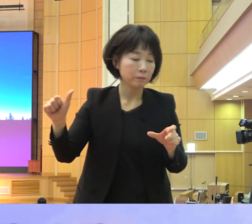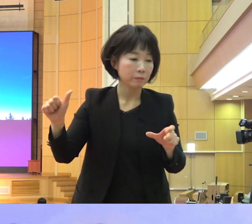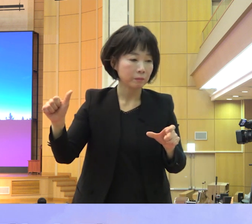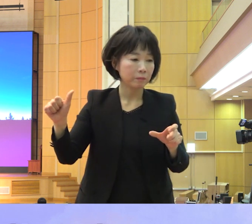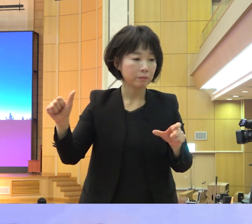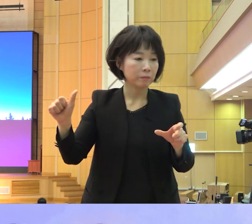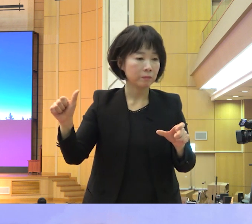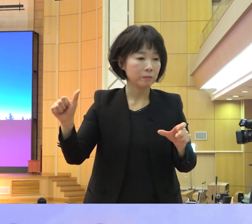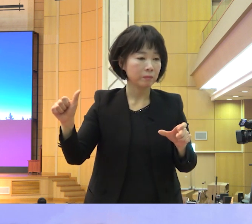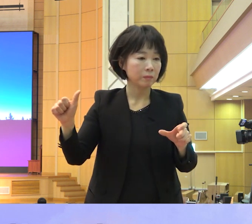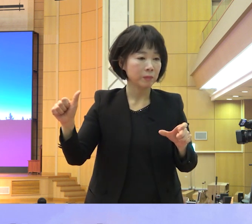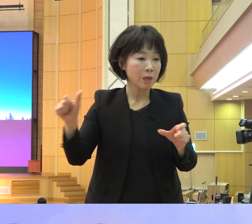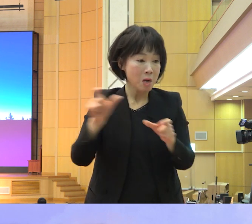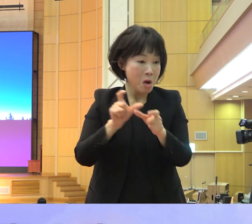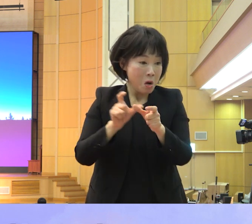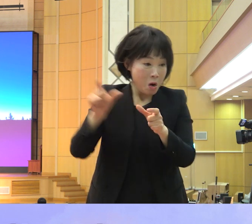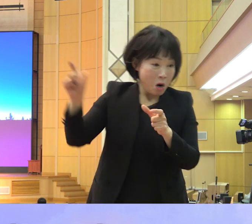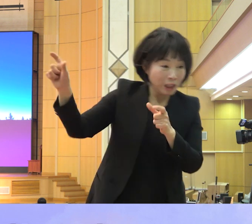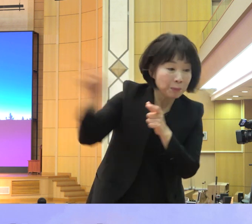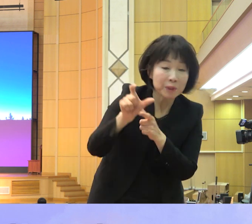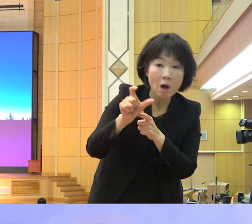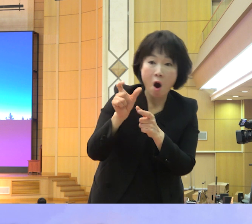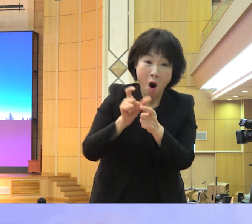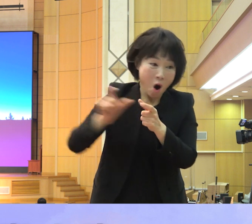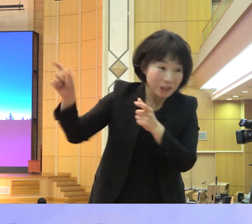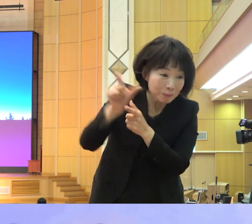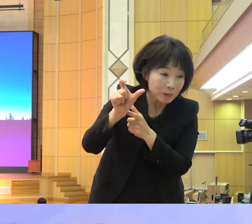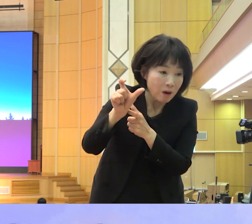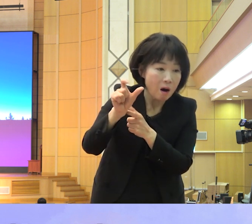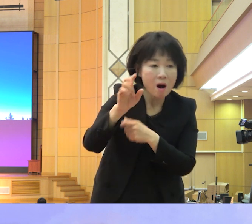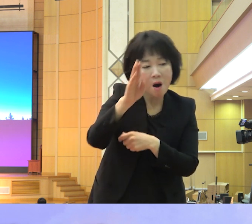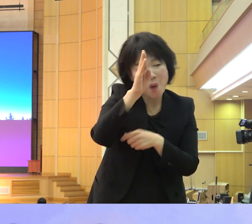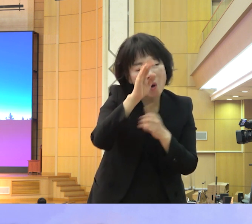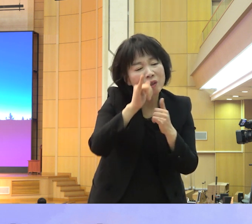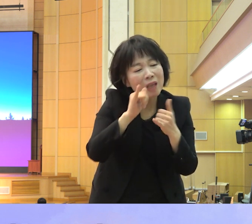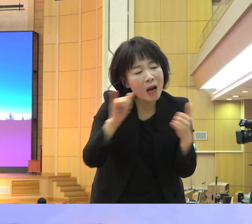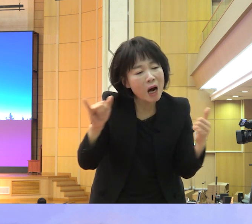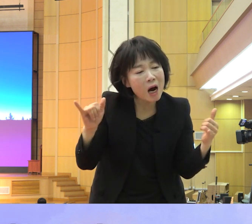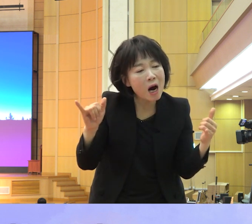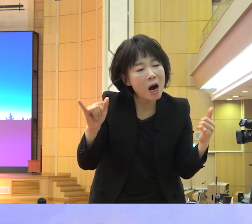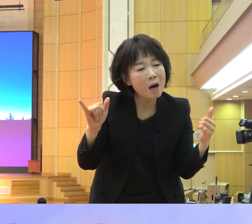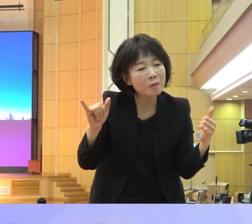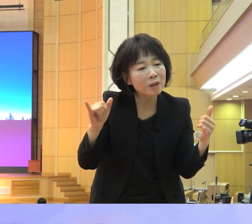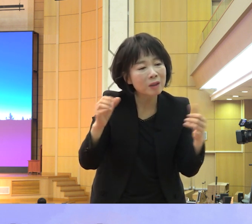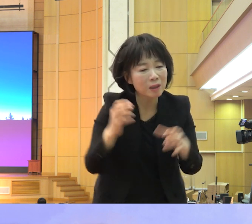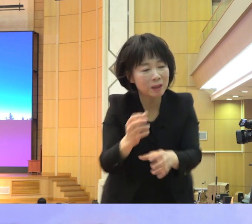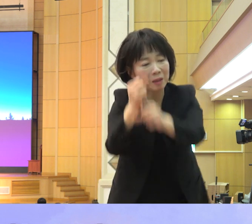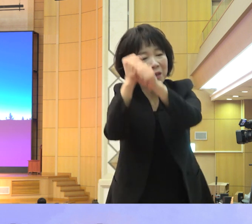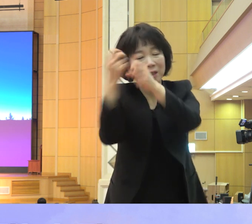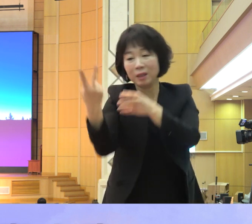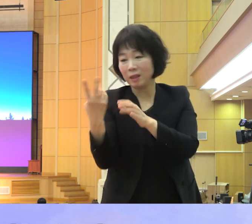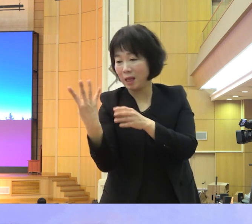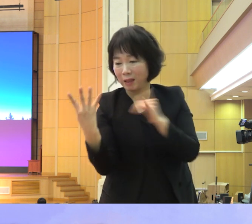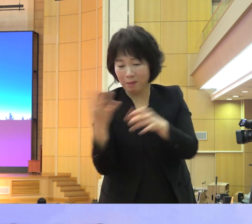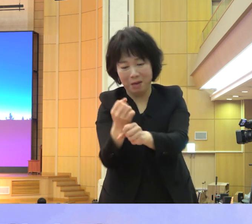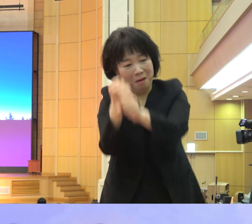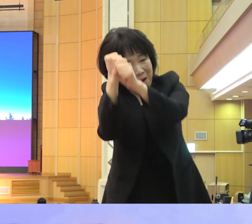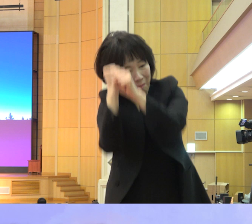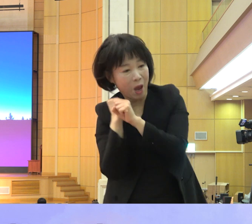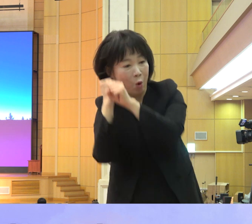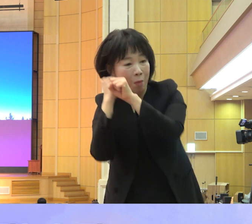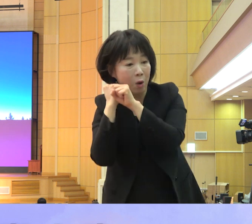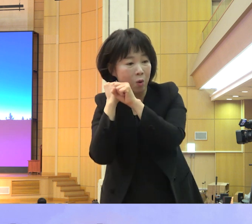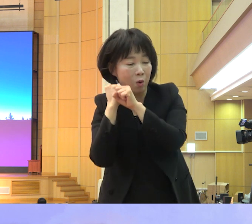194페이지인데 심지어라 그랬잖아요. 그냥 뭐 이렇게 안수해서 병을 고친다거나 뭐 이런 것들은